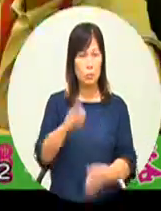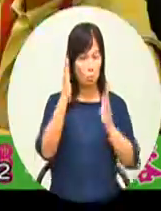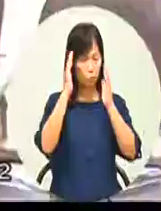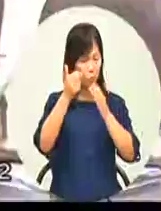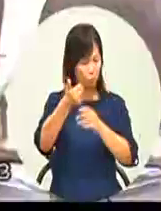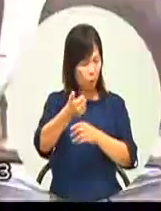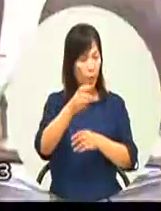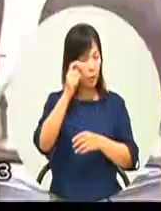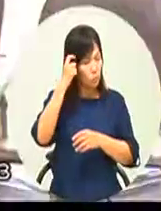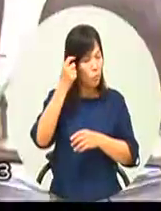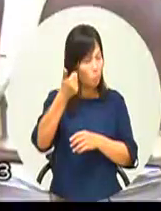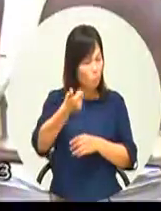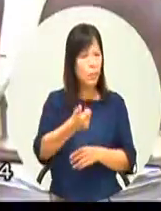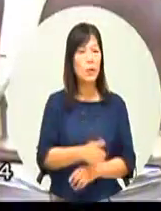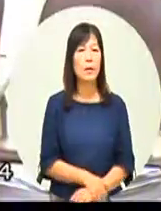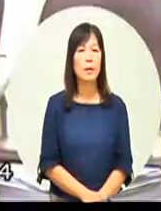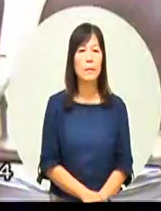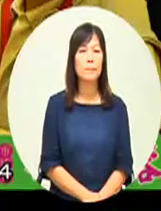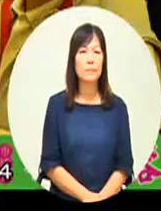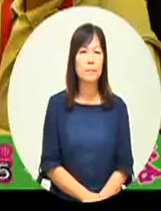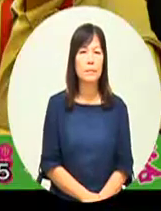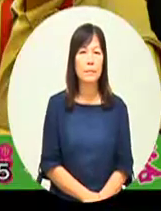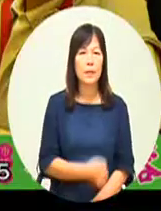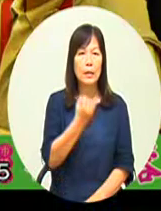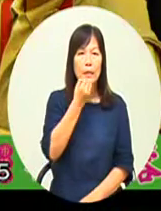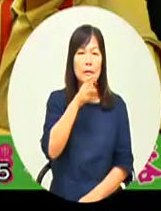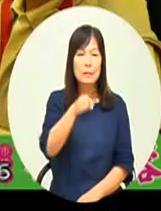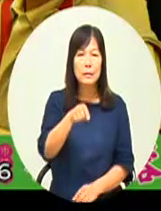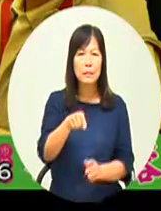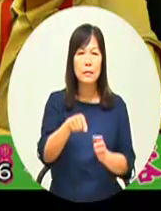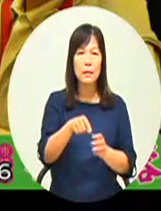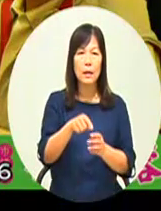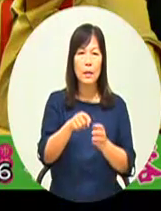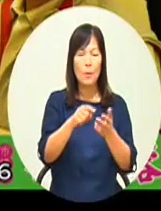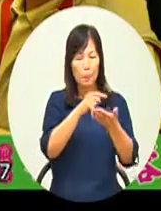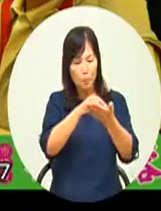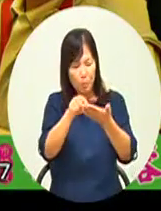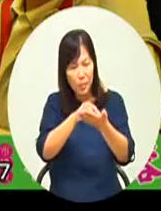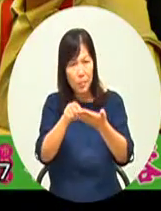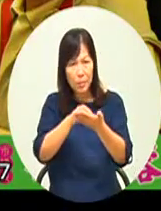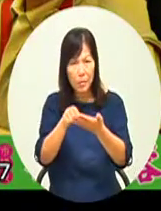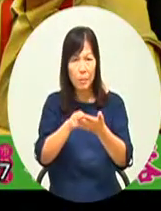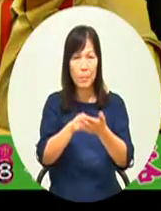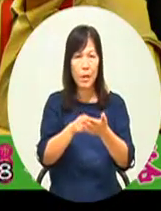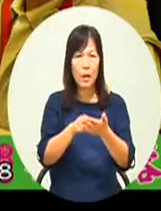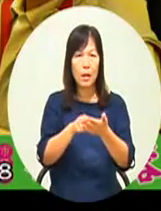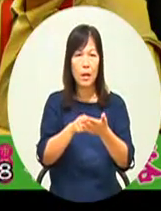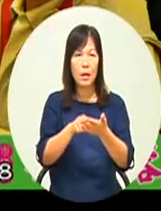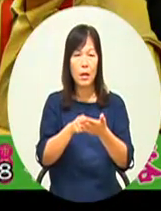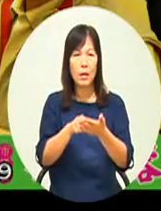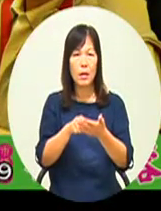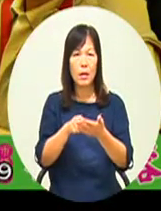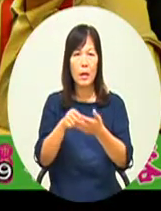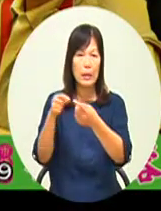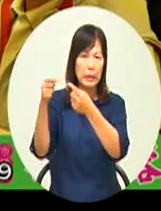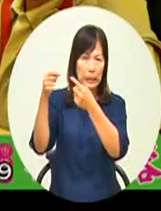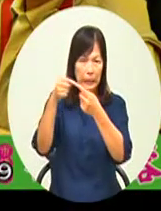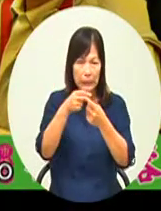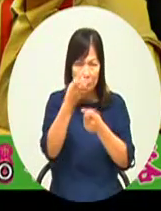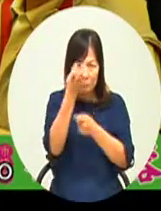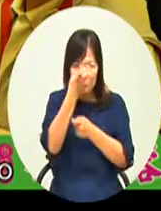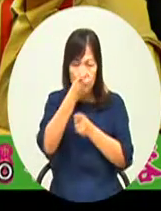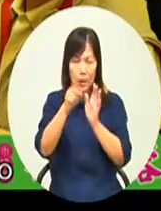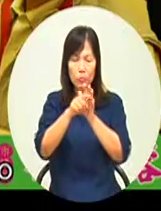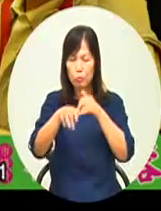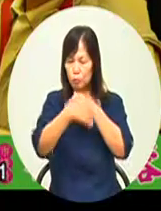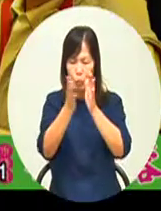啊。但是这个就是说，在用平板哦就可以哦监控到整个所有